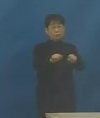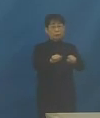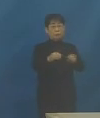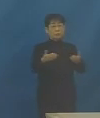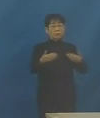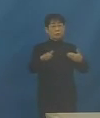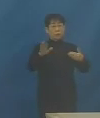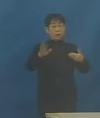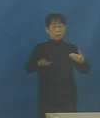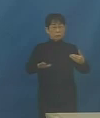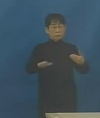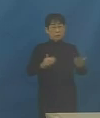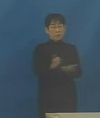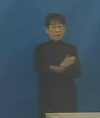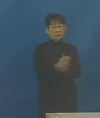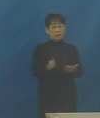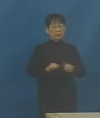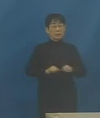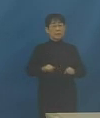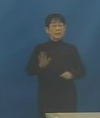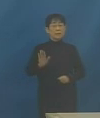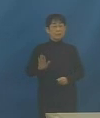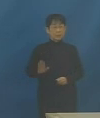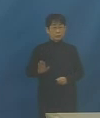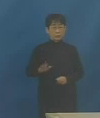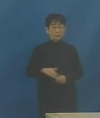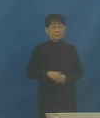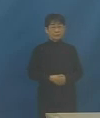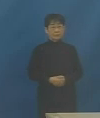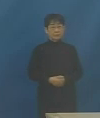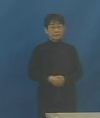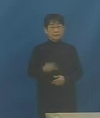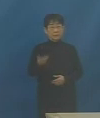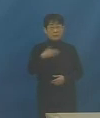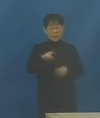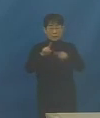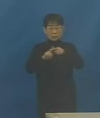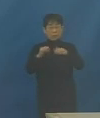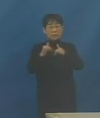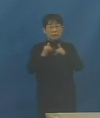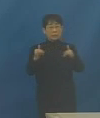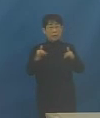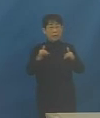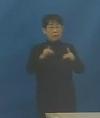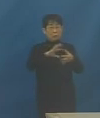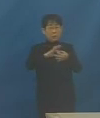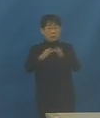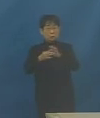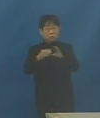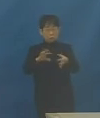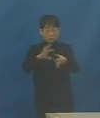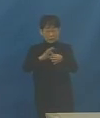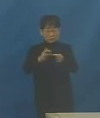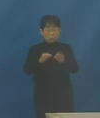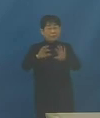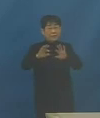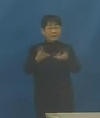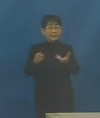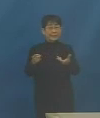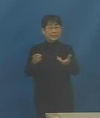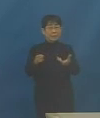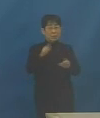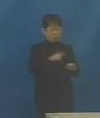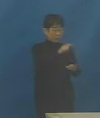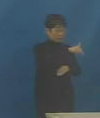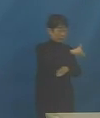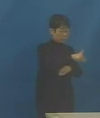判断させて頂いておりますそれから4000社のリンクの有無これがリンクなしというところがこれが西部